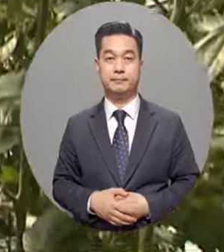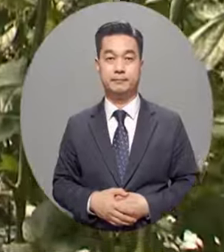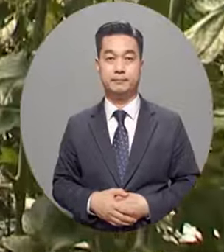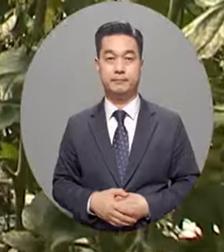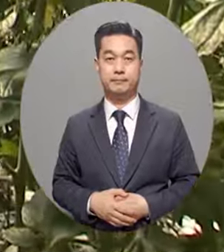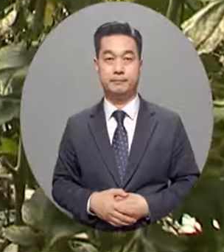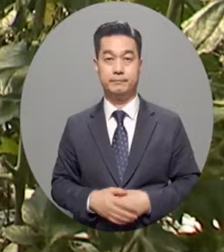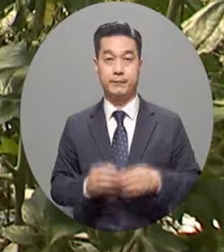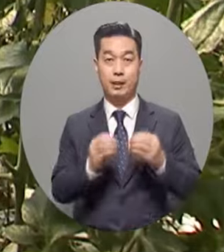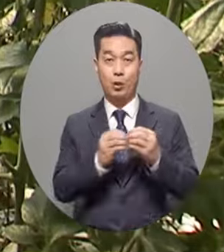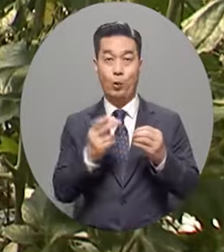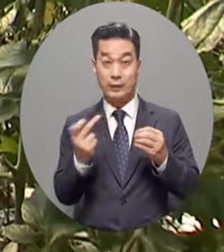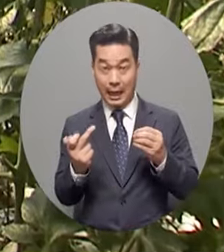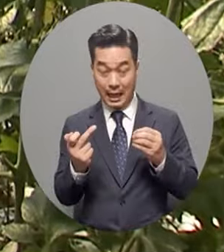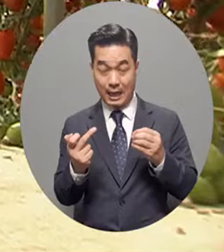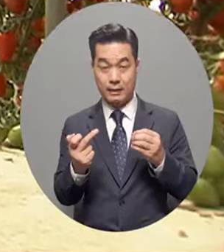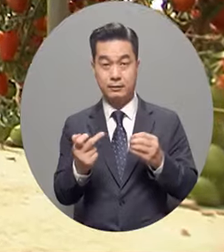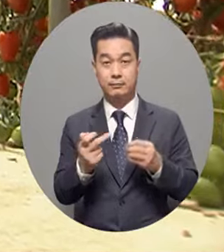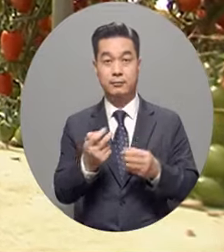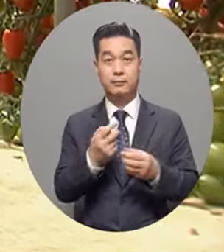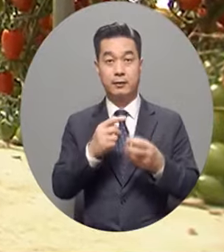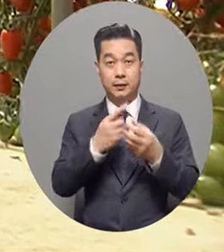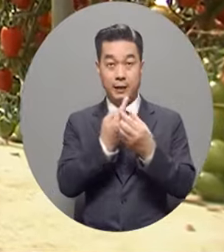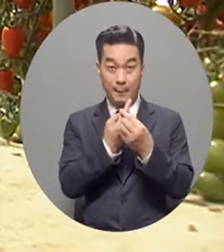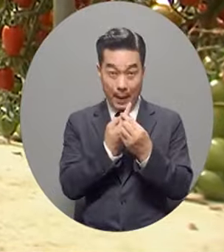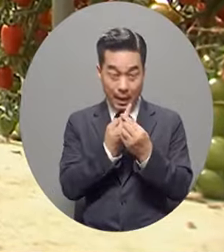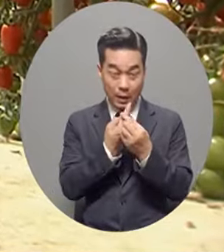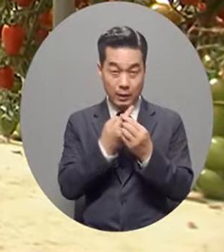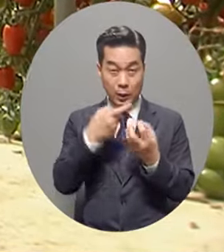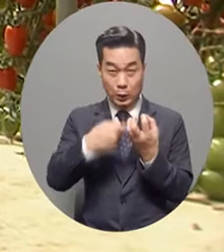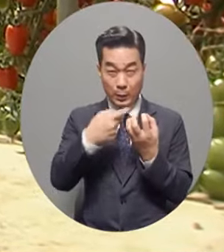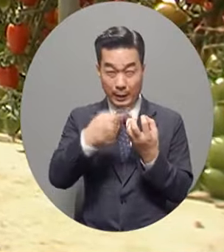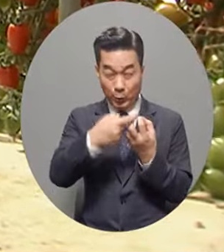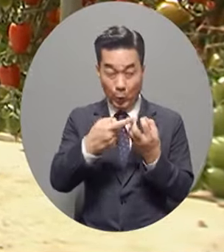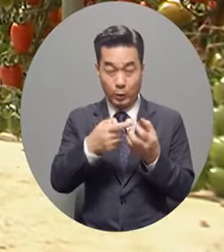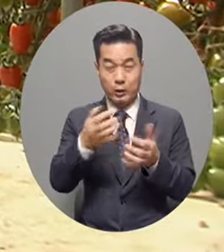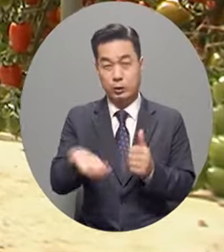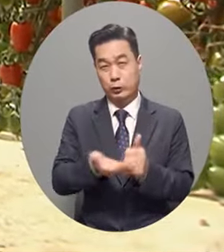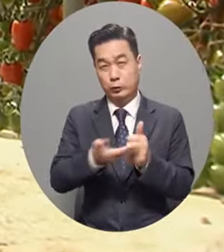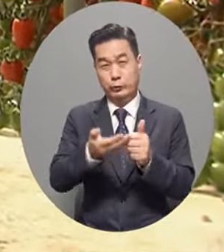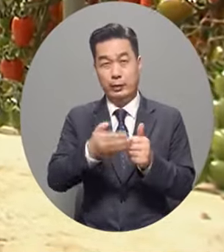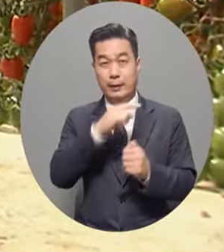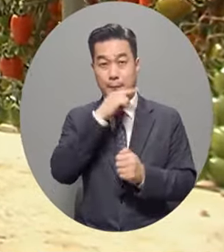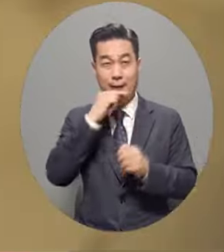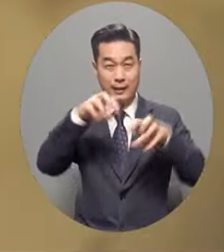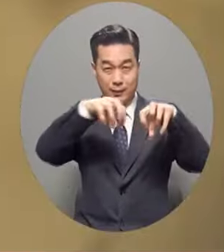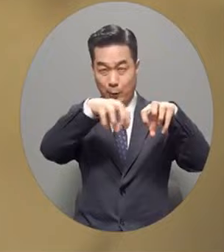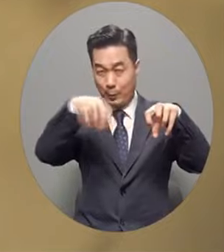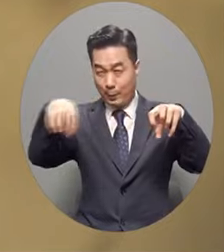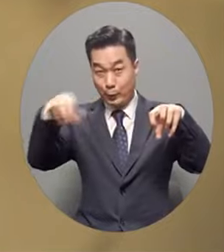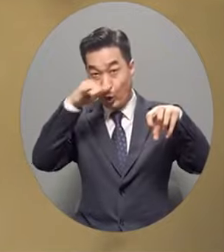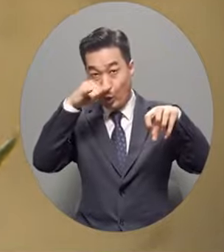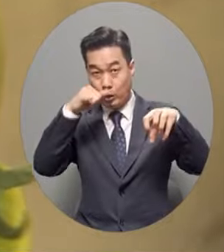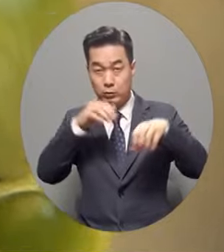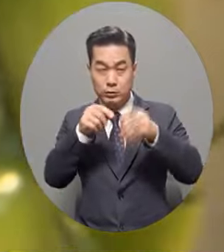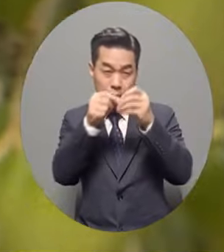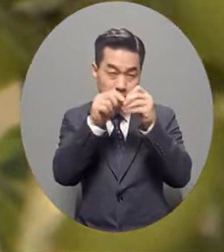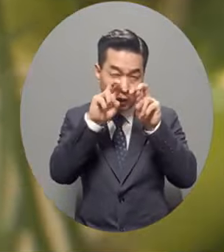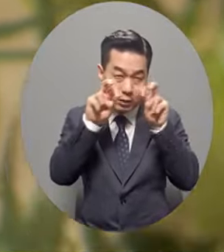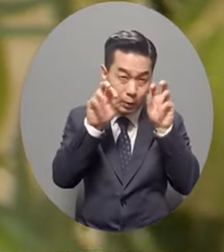논산의 한 대추 방울토마토 농장. 수확을 앞둔 방울토마토가 빨갛게 연그렇습니다. 그런데 자세히